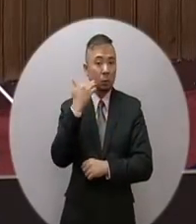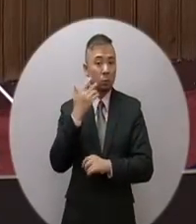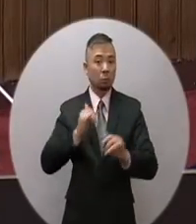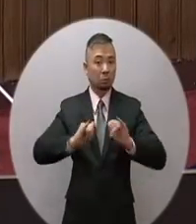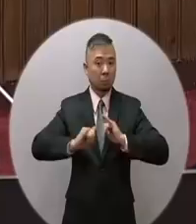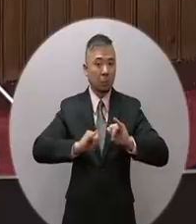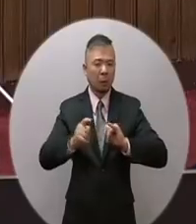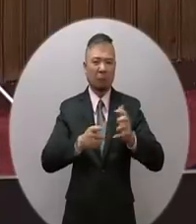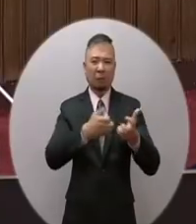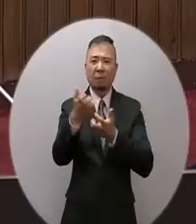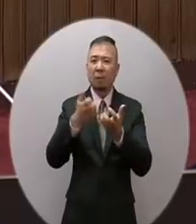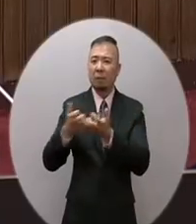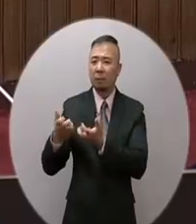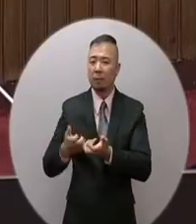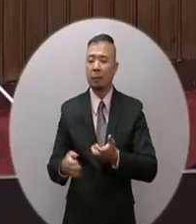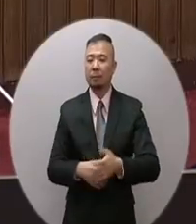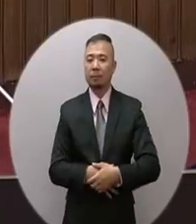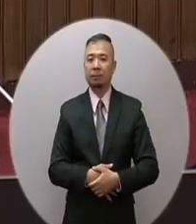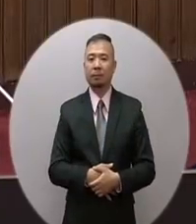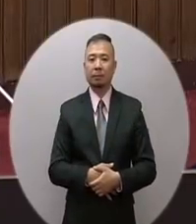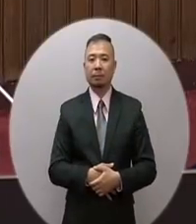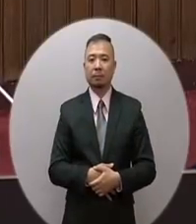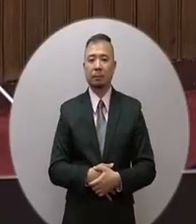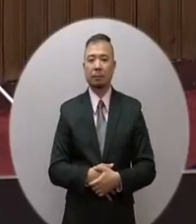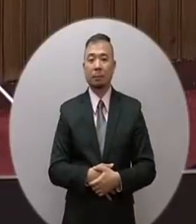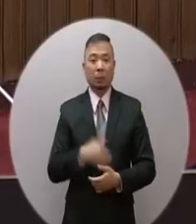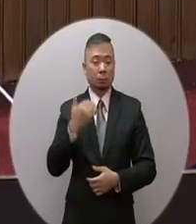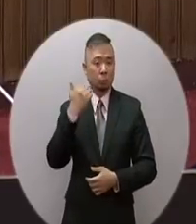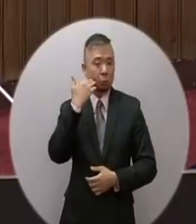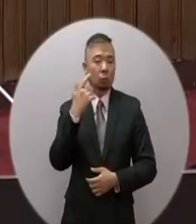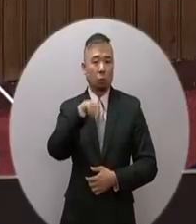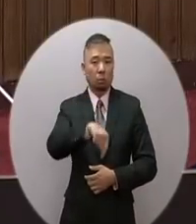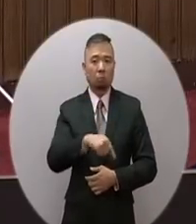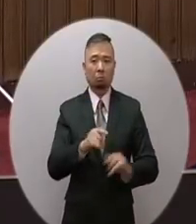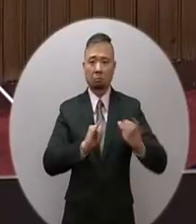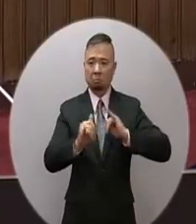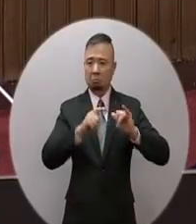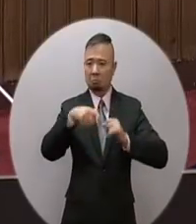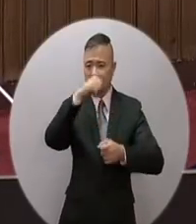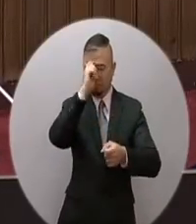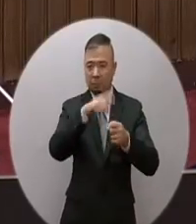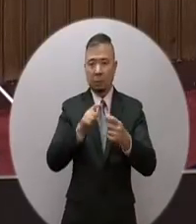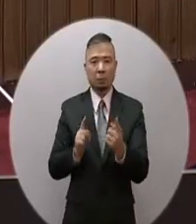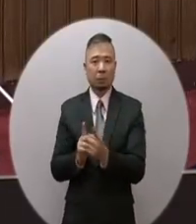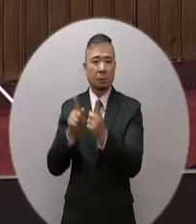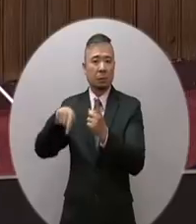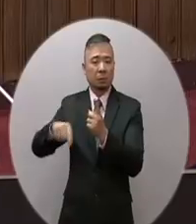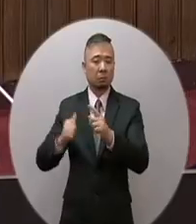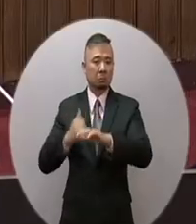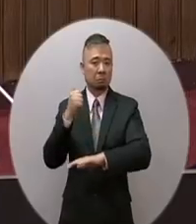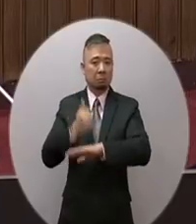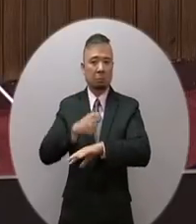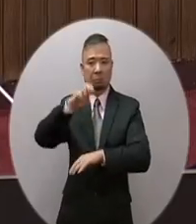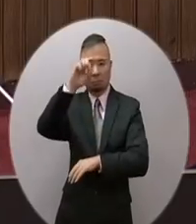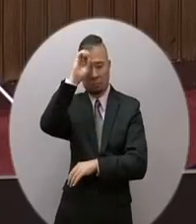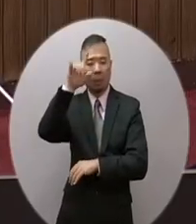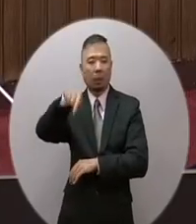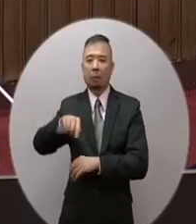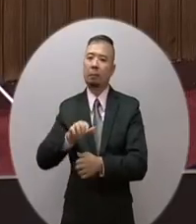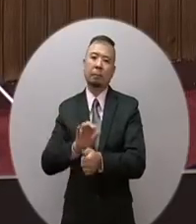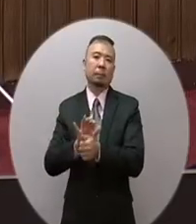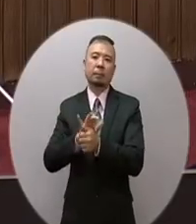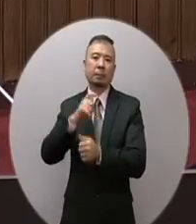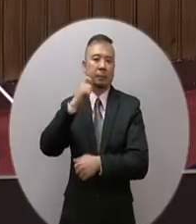以外，也必然不利于执政者的政绩，消弭或至少减少人民的对立分